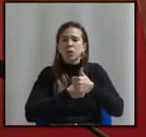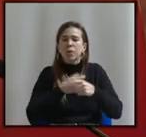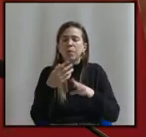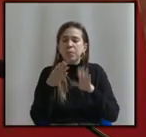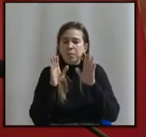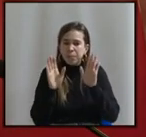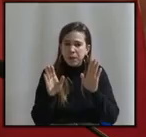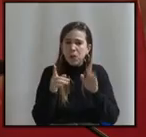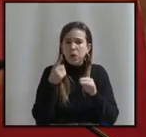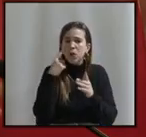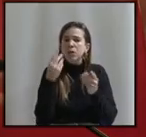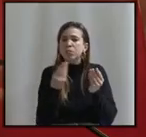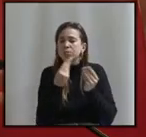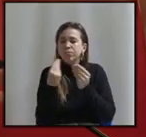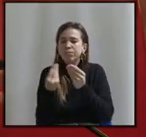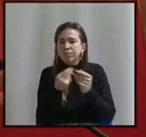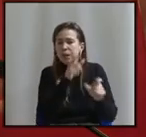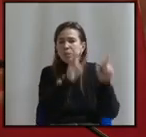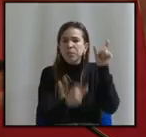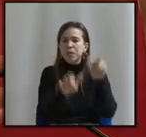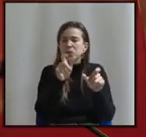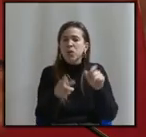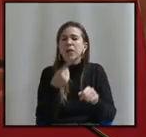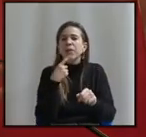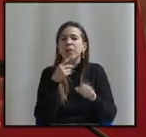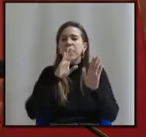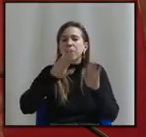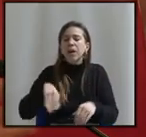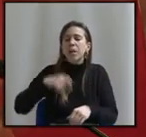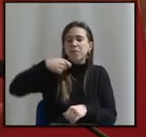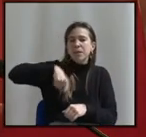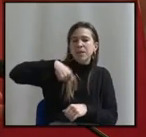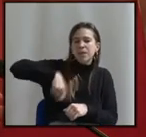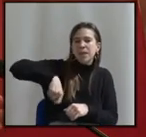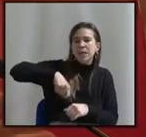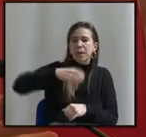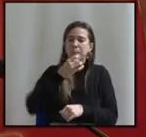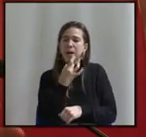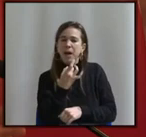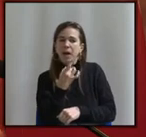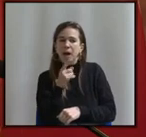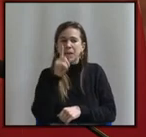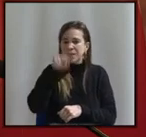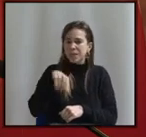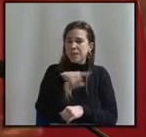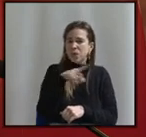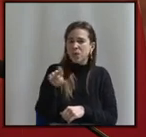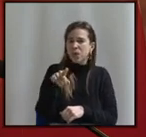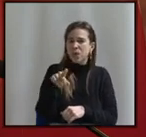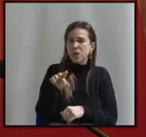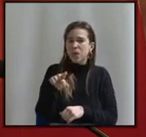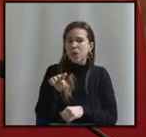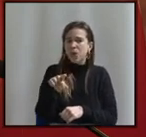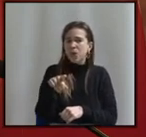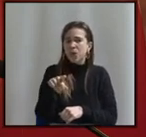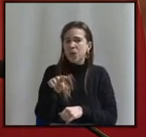arriben els rumors que es veu que el bar, ens diuen que se l'ha quedat el president i que el porta ell. No sé si és veritat, és mentida, o jo dic